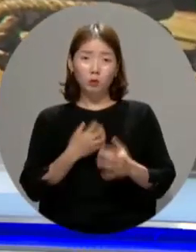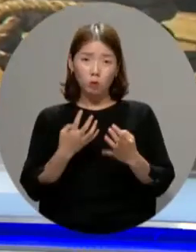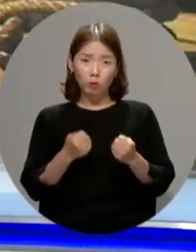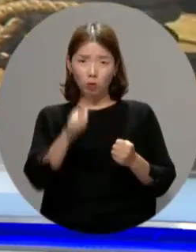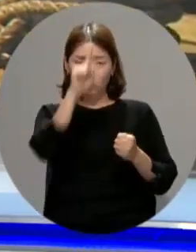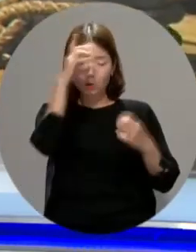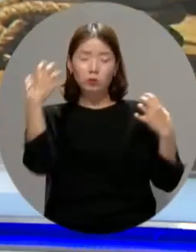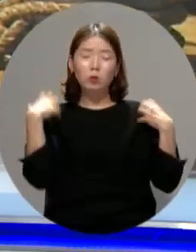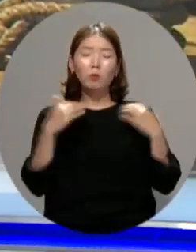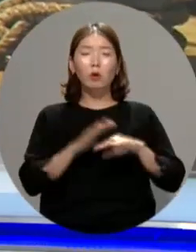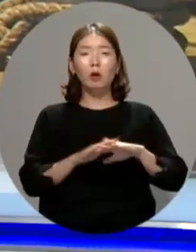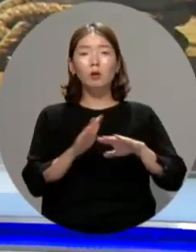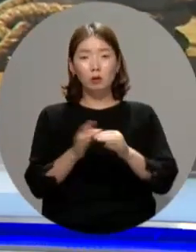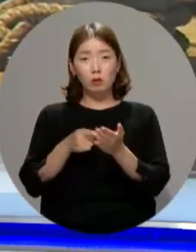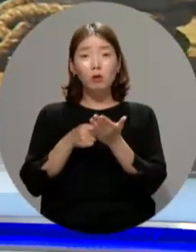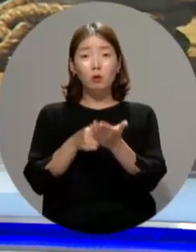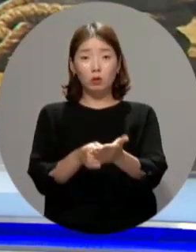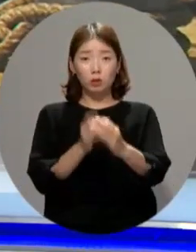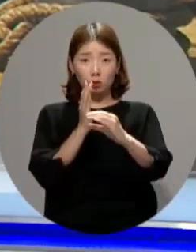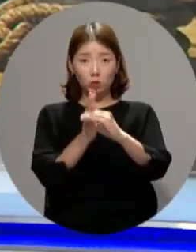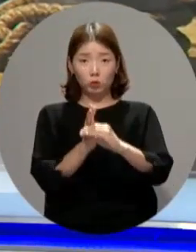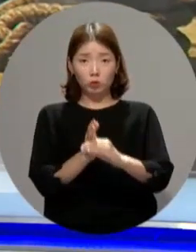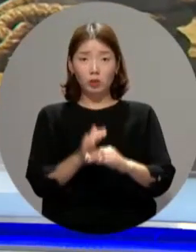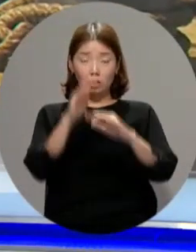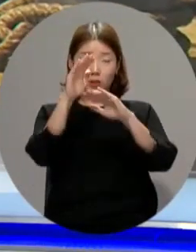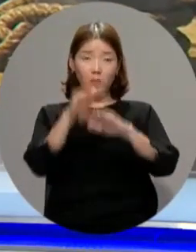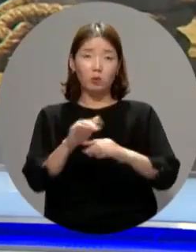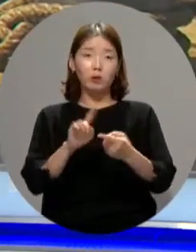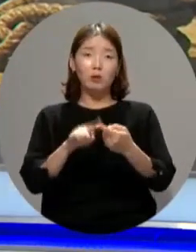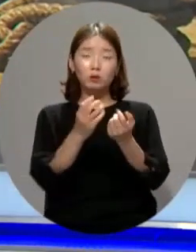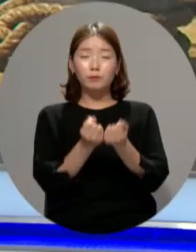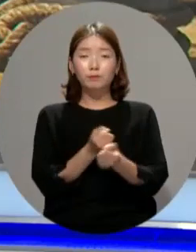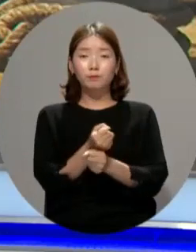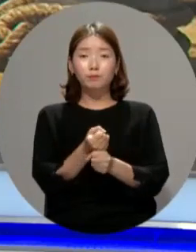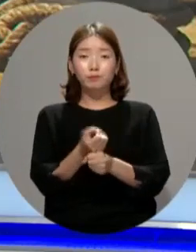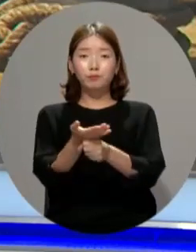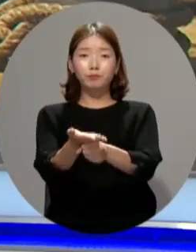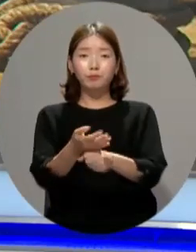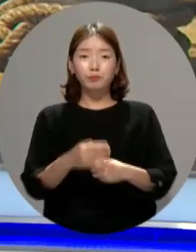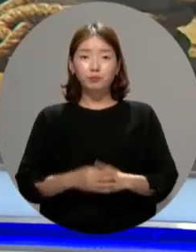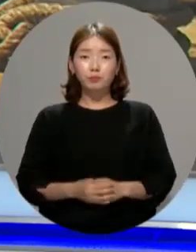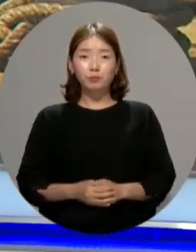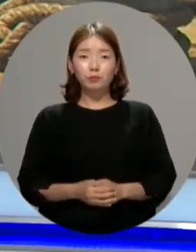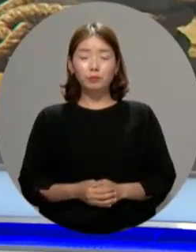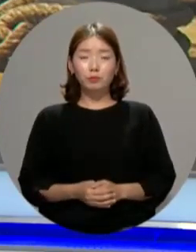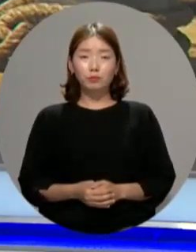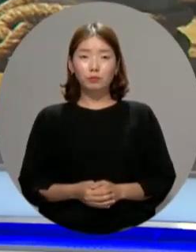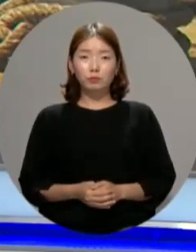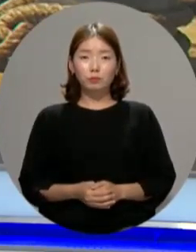정부의 대책 마련을 촉구하고 있습니다. 강동엽 기자가 현장의 목소리를 들어봤습니다.